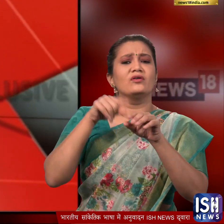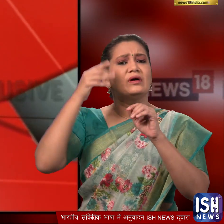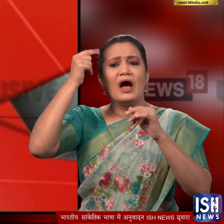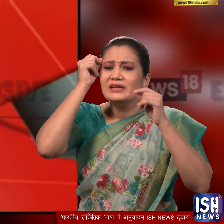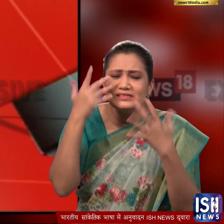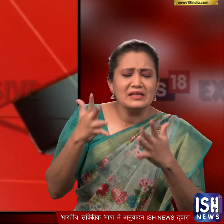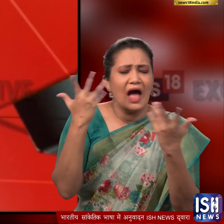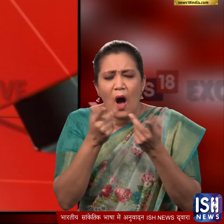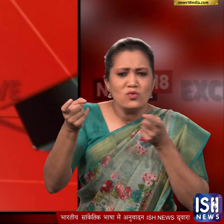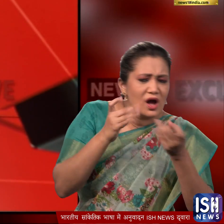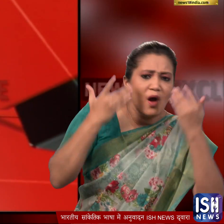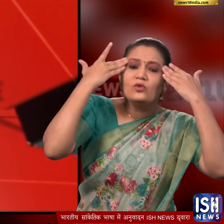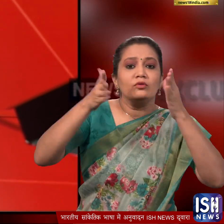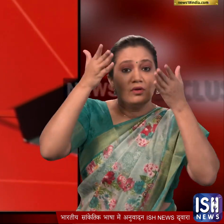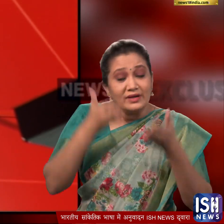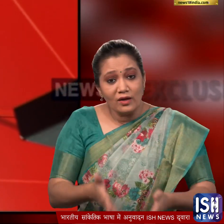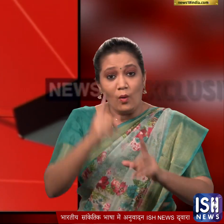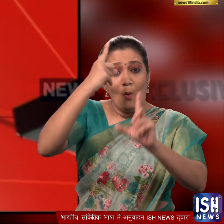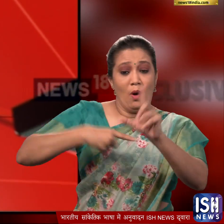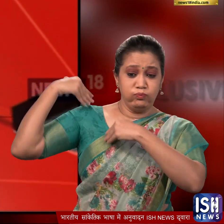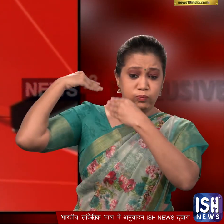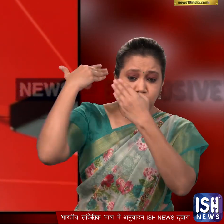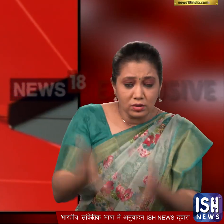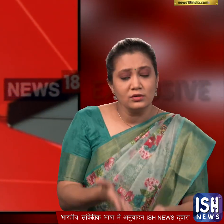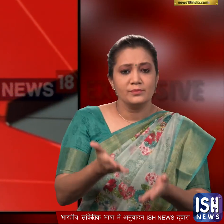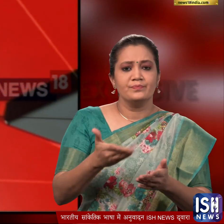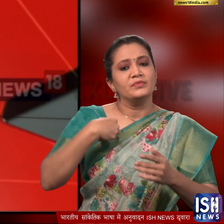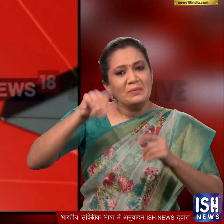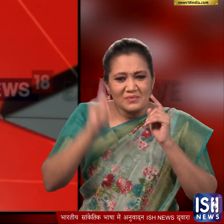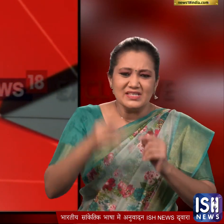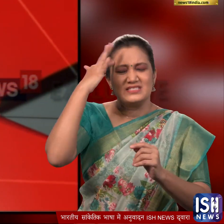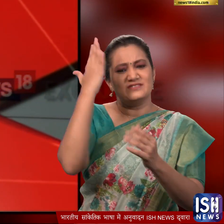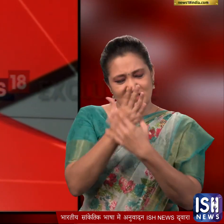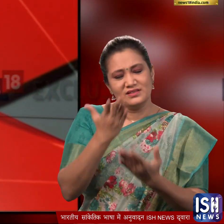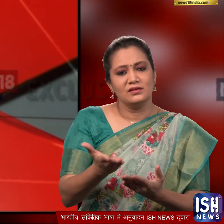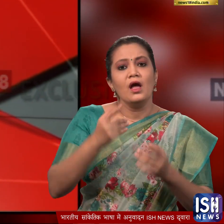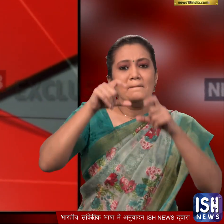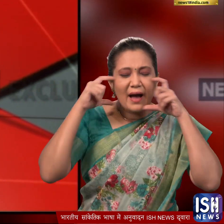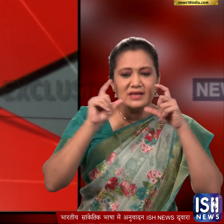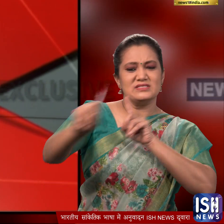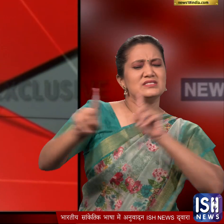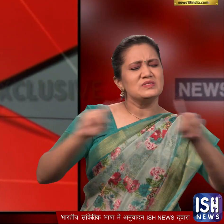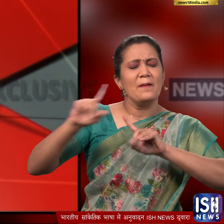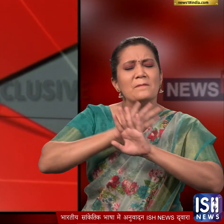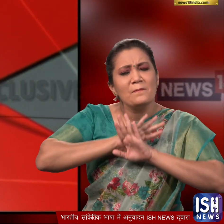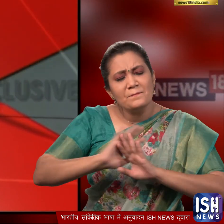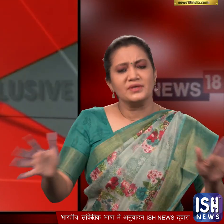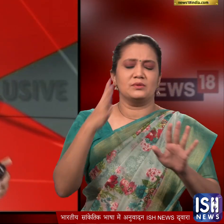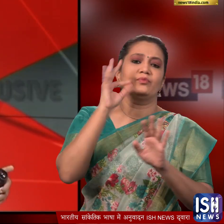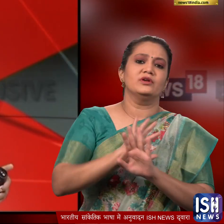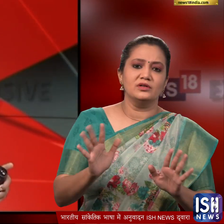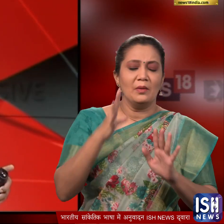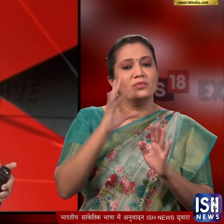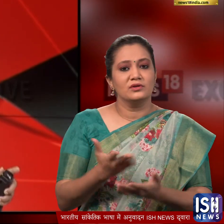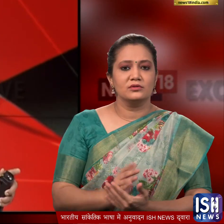था, समझने में वक्त लगा कि इसकी रोकथाम कैसे हो सकती है। 1 साल में हमको रट लेना चाहिए था कि मास्क लगाना और सोशल डिस्टेंसिंग